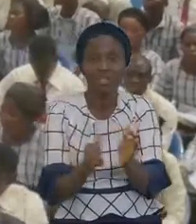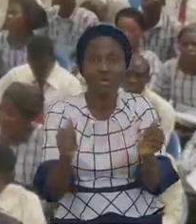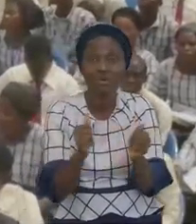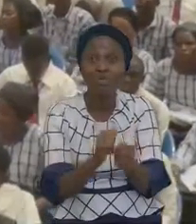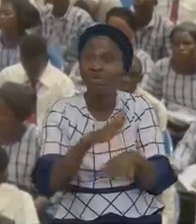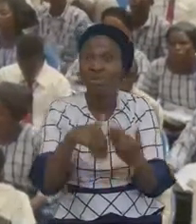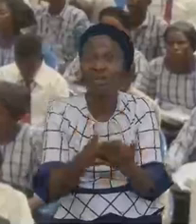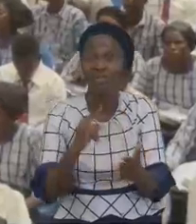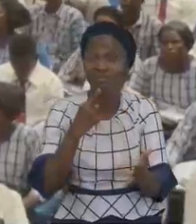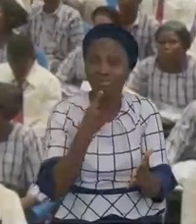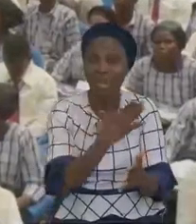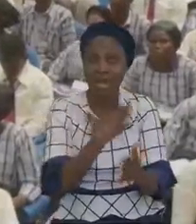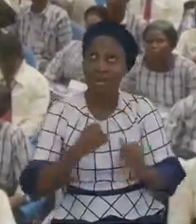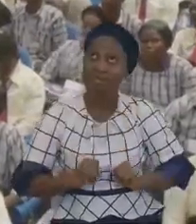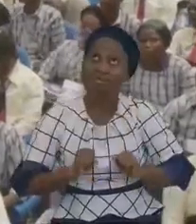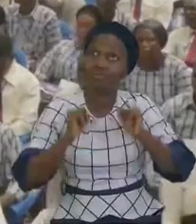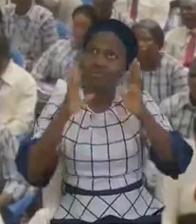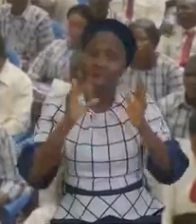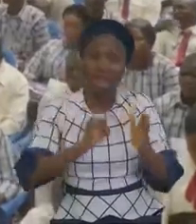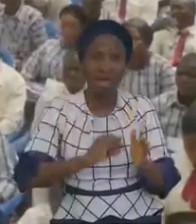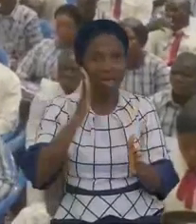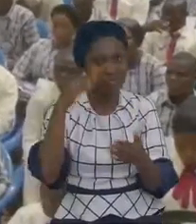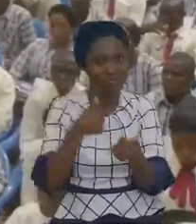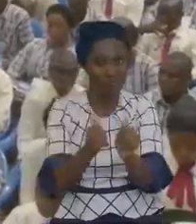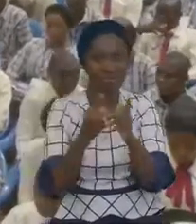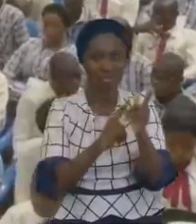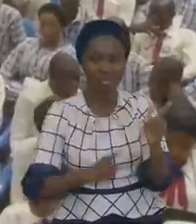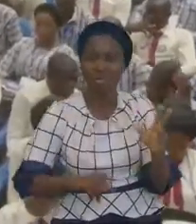le Seigneur. Point de retour, point de retour.